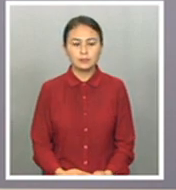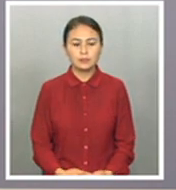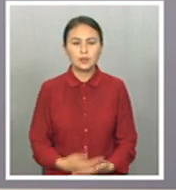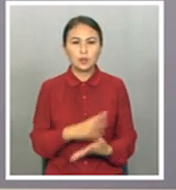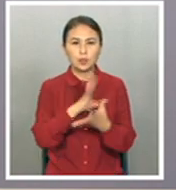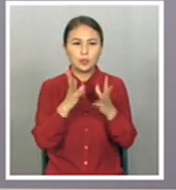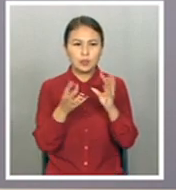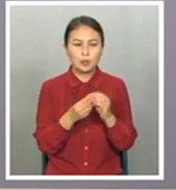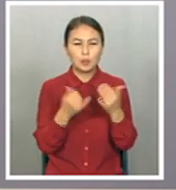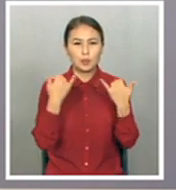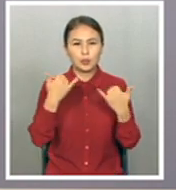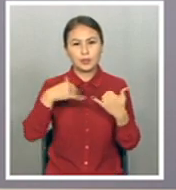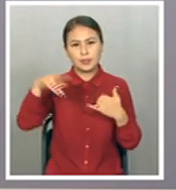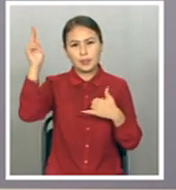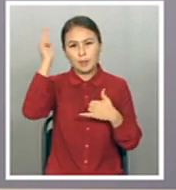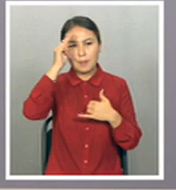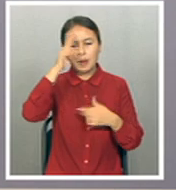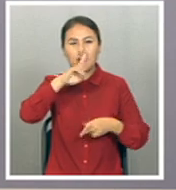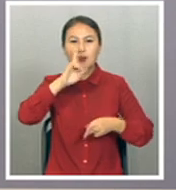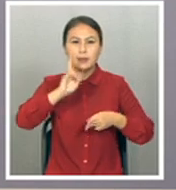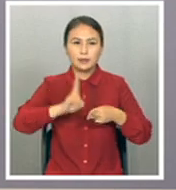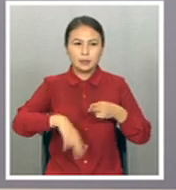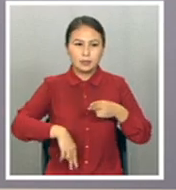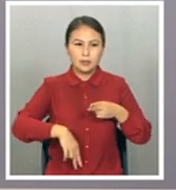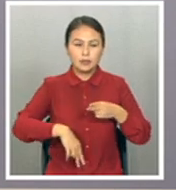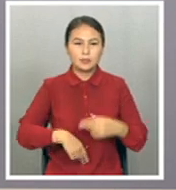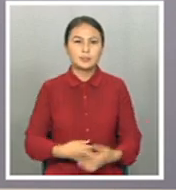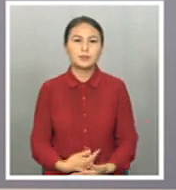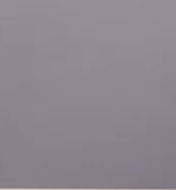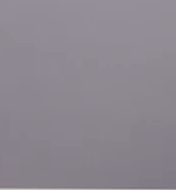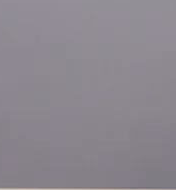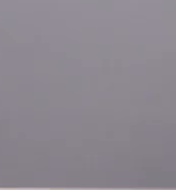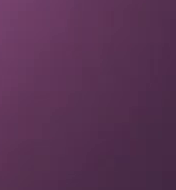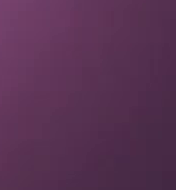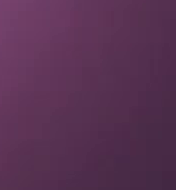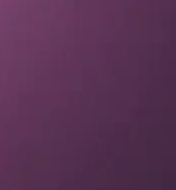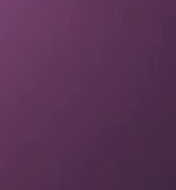Осымен бүгінгі сабағымызды аяқтаймыз. Сау болыңыздар!